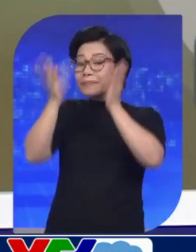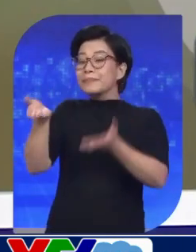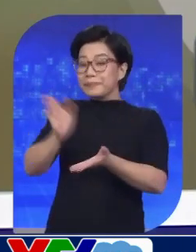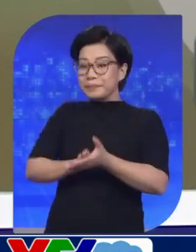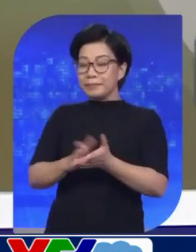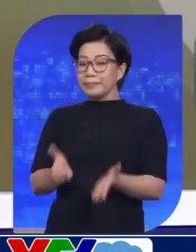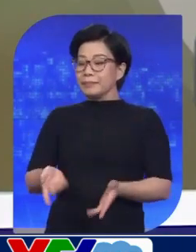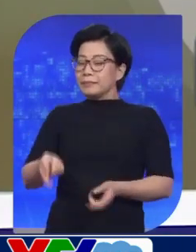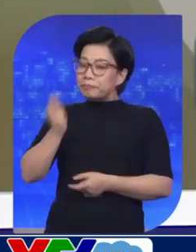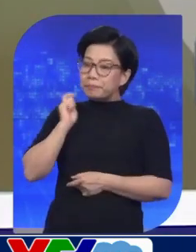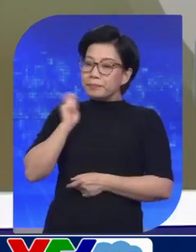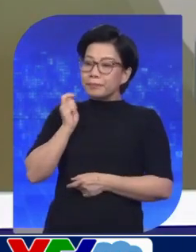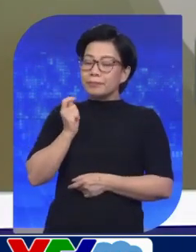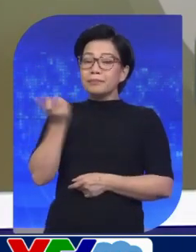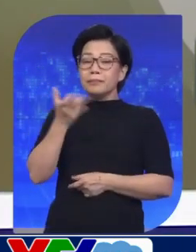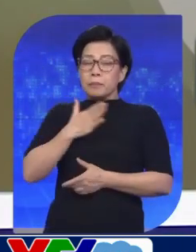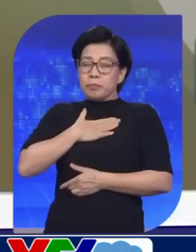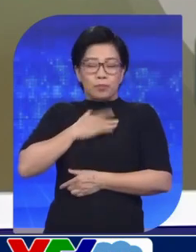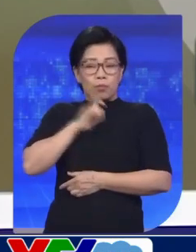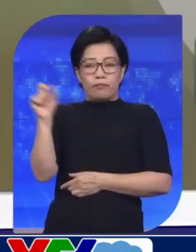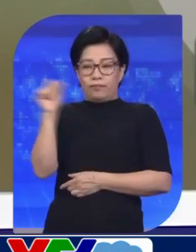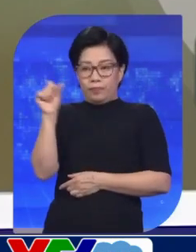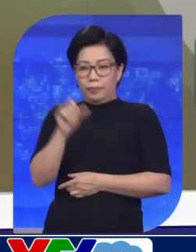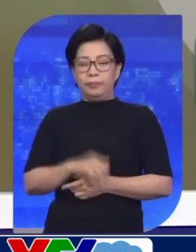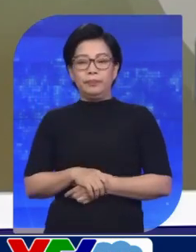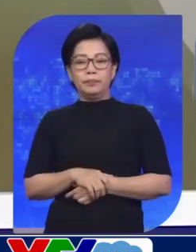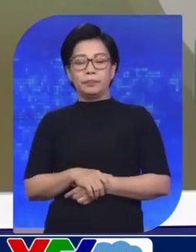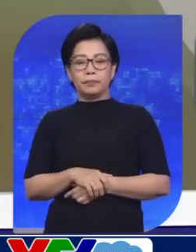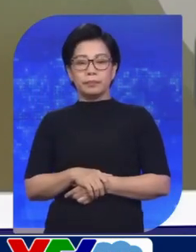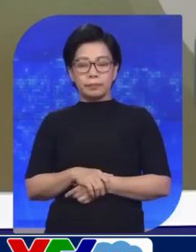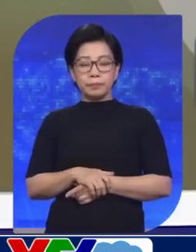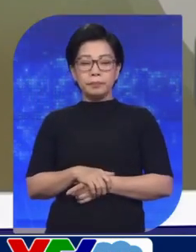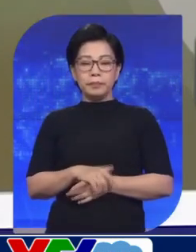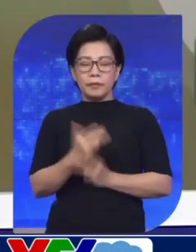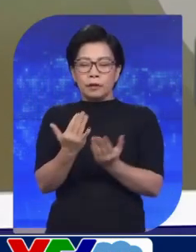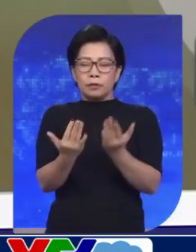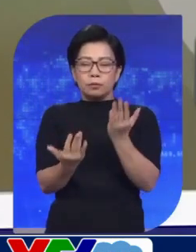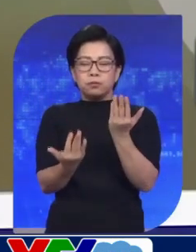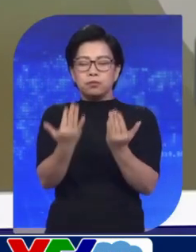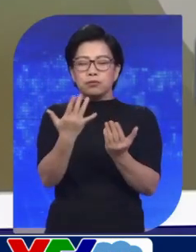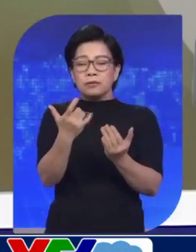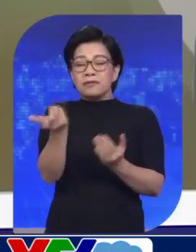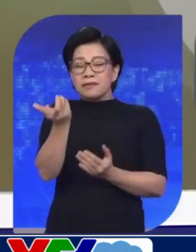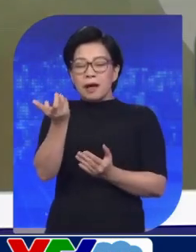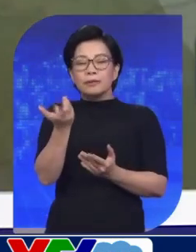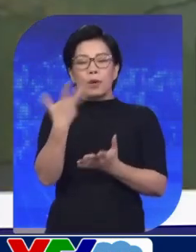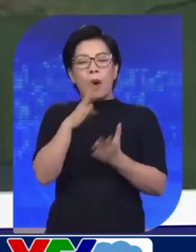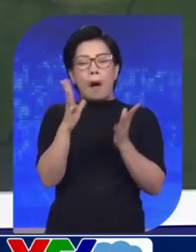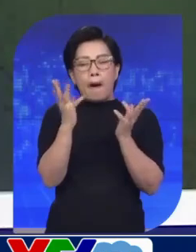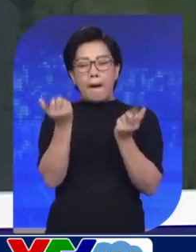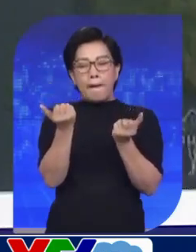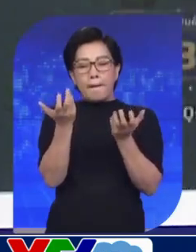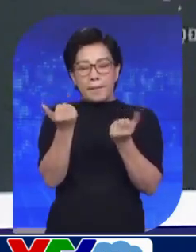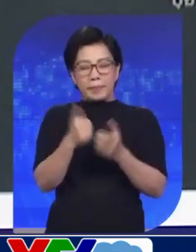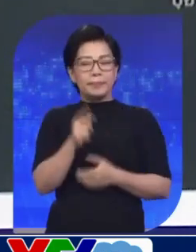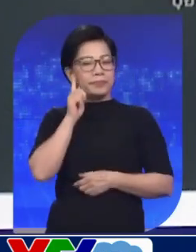tắm thì cũng chỉ tắm bằng nước đủ ấm thôi. Hãy sử dụng máy phun sương để bù ẩm trong nhà. Đối với các khu vực khác trên cả nước thì ngày